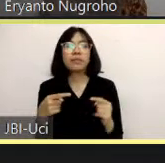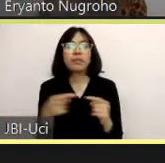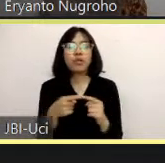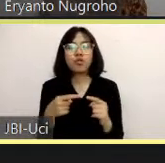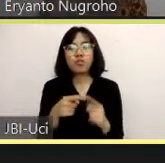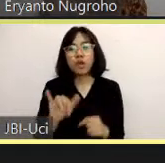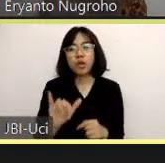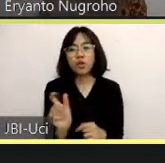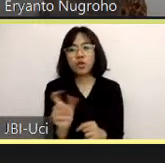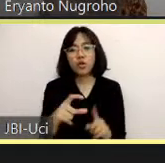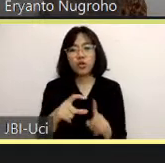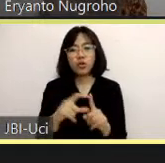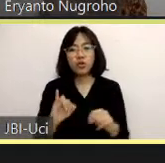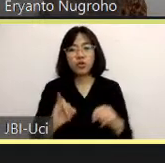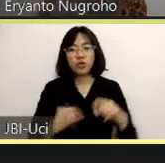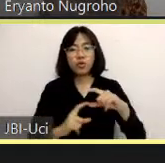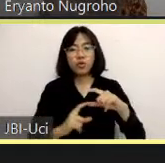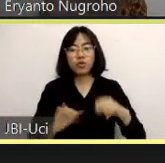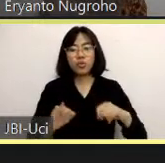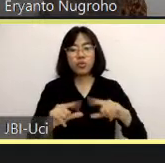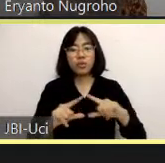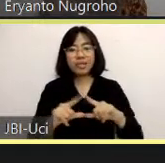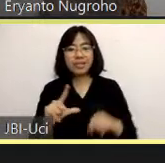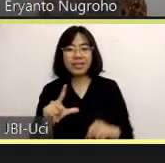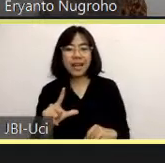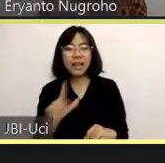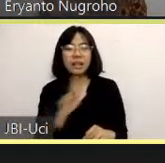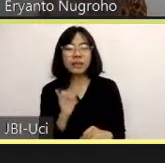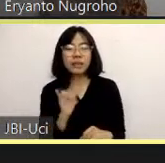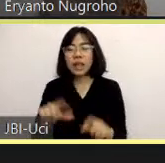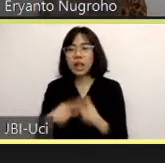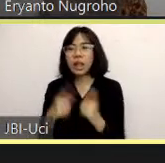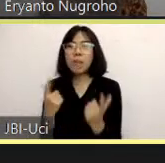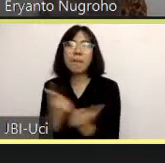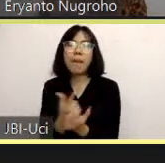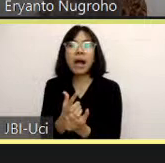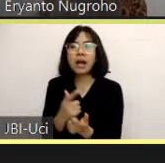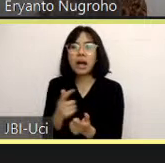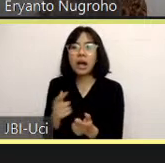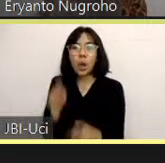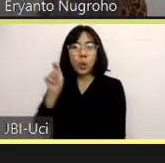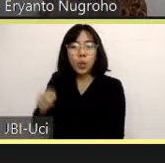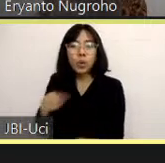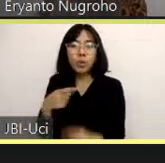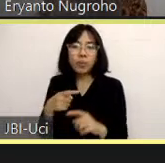yudisial, ya, fungsi lembaga yudisial dan juga fungsi aparat penegakan hukum.